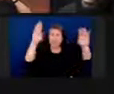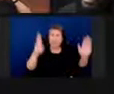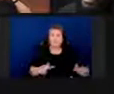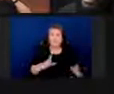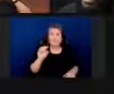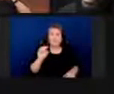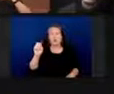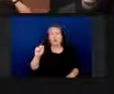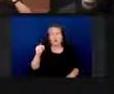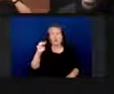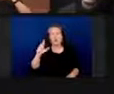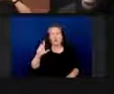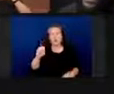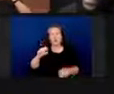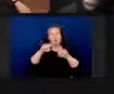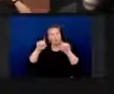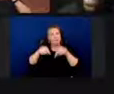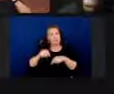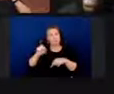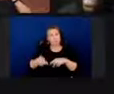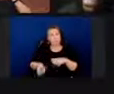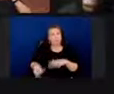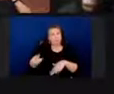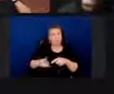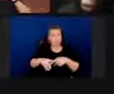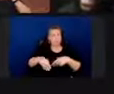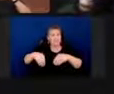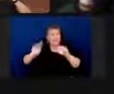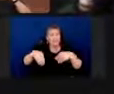مختبر للهندسة ومختبر